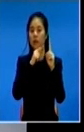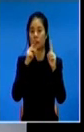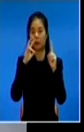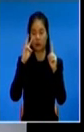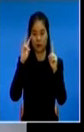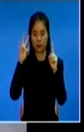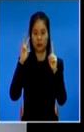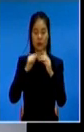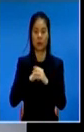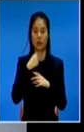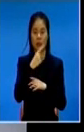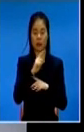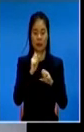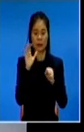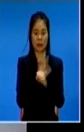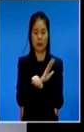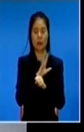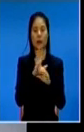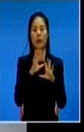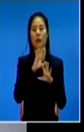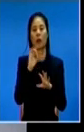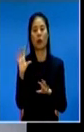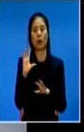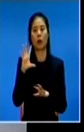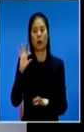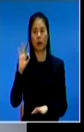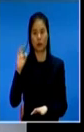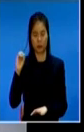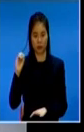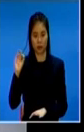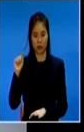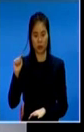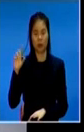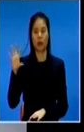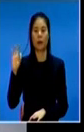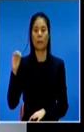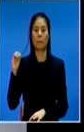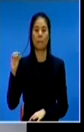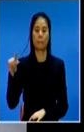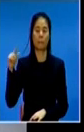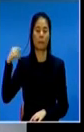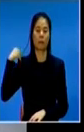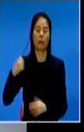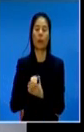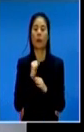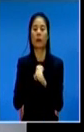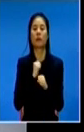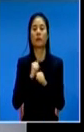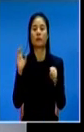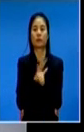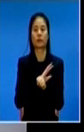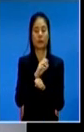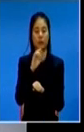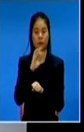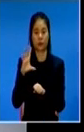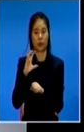ได้เรียกว่า 100% หรือ 99.99% ที่ผมต้องเรียนว่ามัน 100% เลยก็ไม่ได้ถ้าเราไม่มี